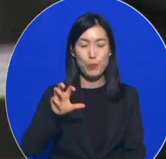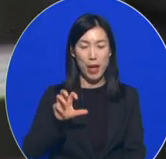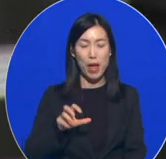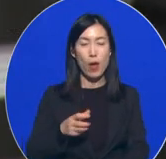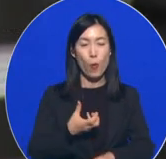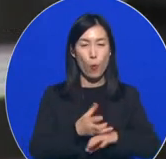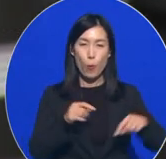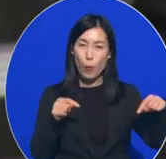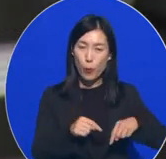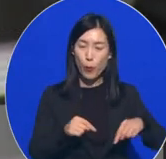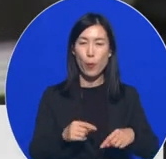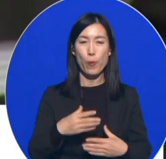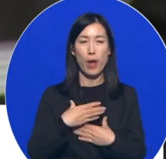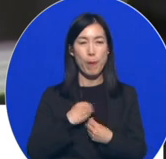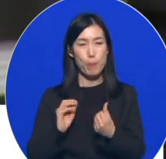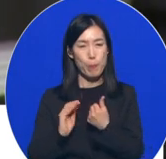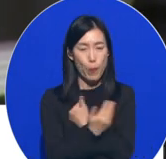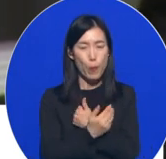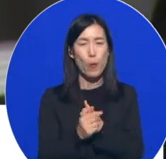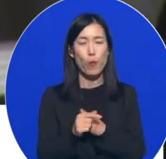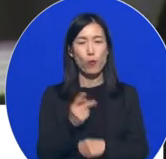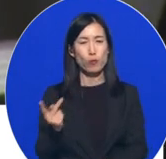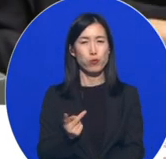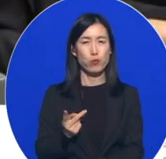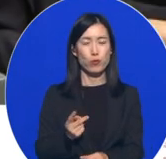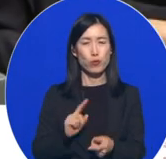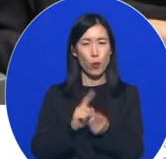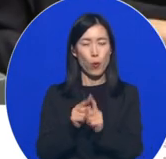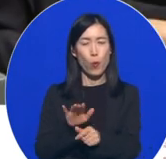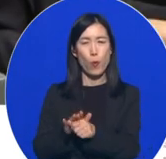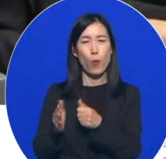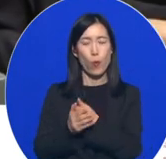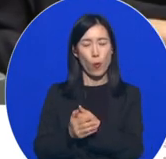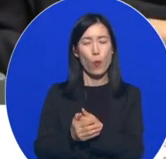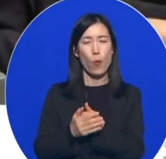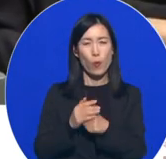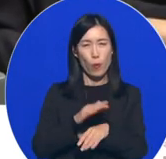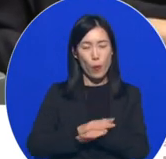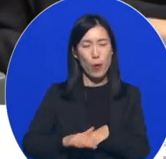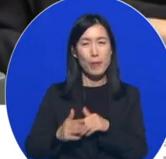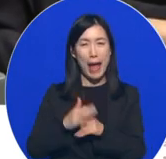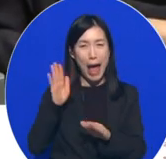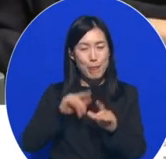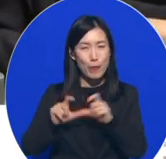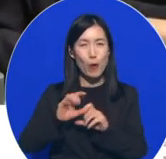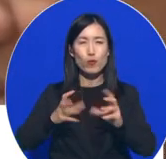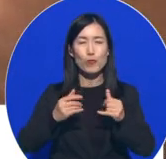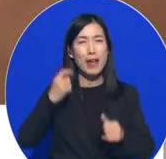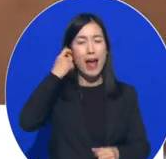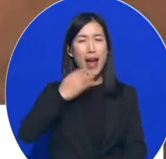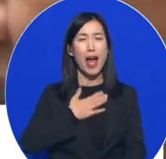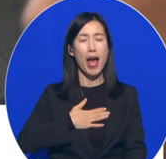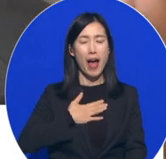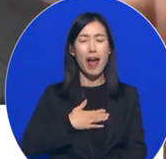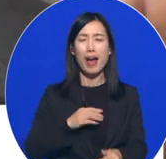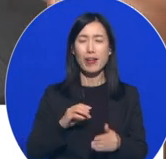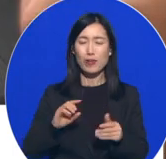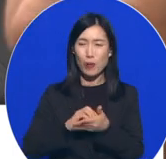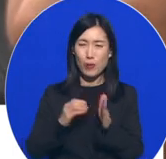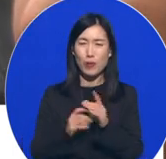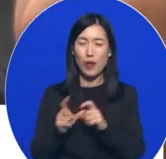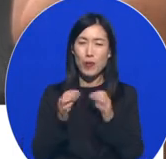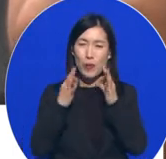안보 경제 등에서 양국 협의체가 보건 재개되고 있는만큼 체감할 수 있는 성과를 위해 더 노력하자고 했습니다 또 미래세대